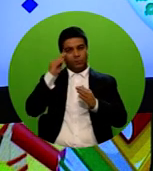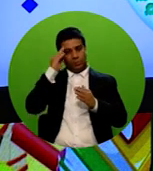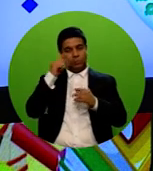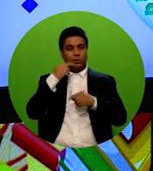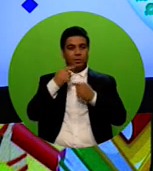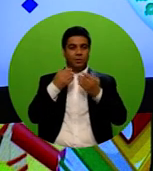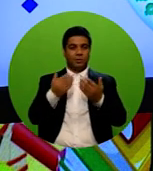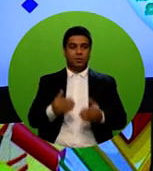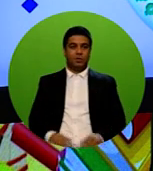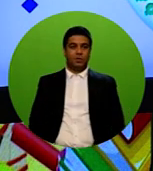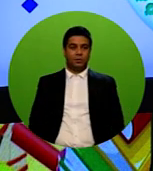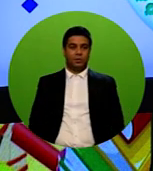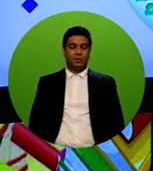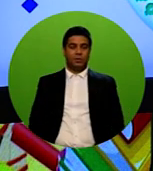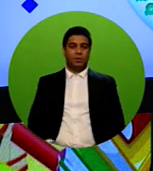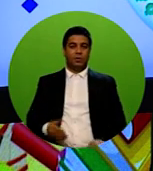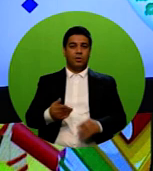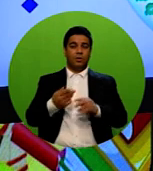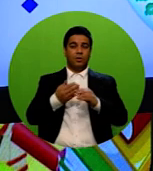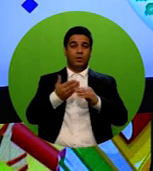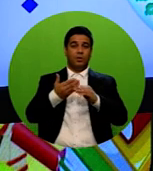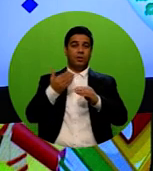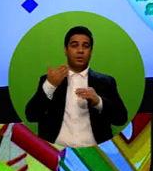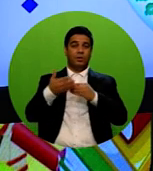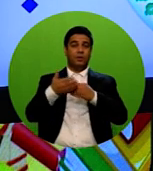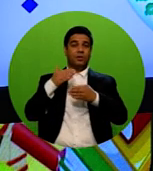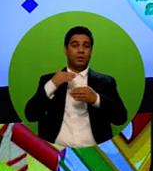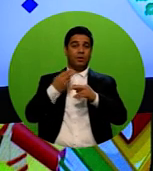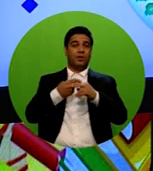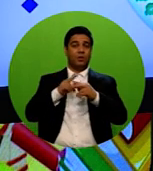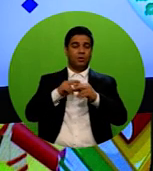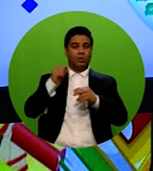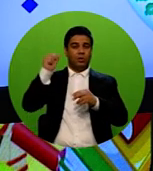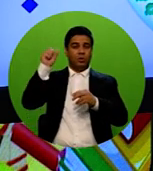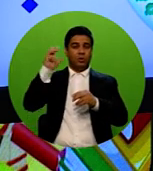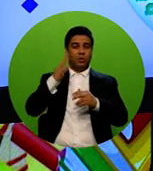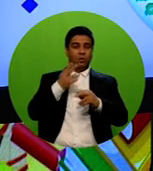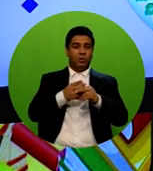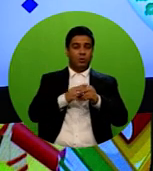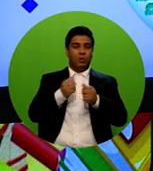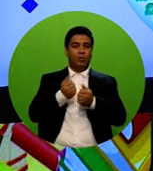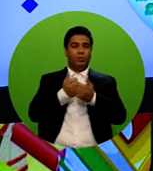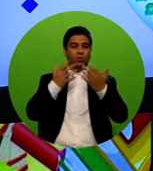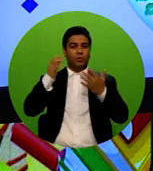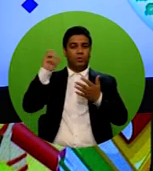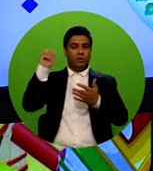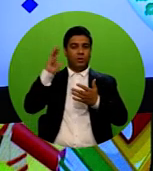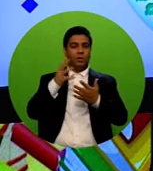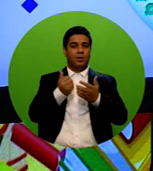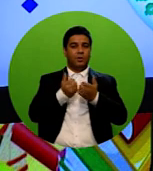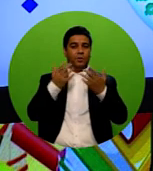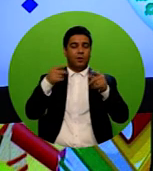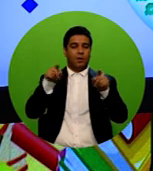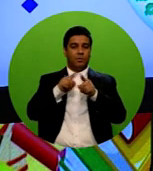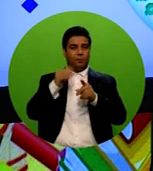bildiradi. Orqasidagi quyoshning nurlari ziyo tarqatuvchi, nur tarqatuvchi ma'nosida